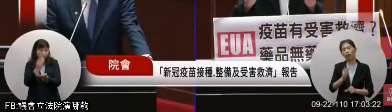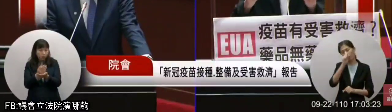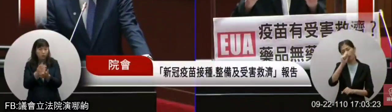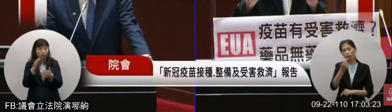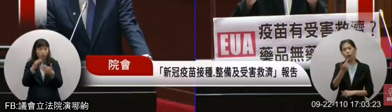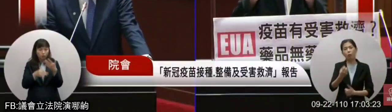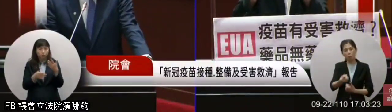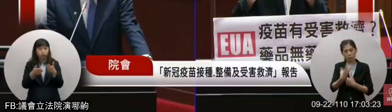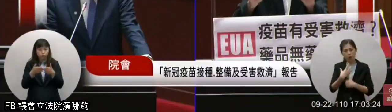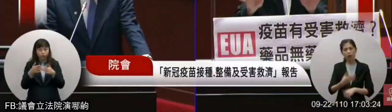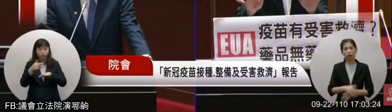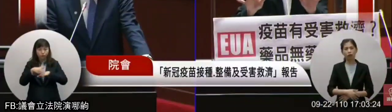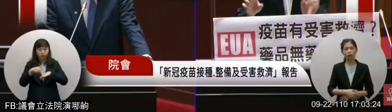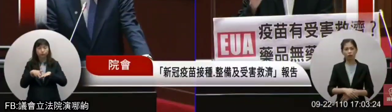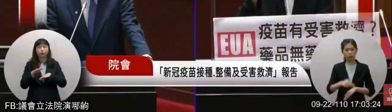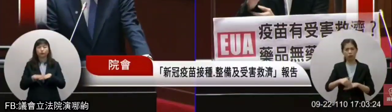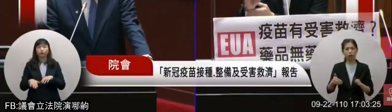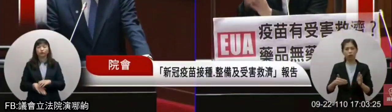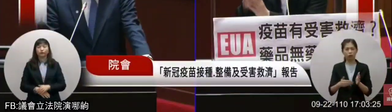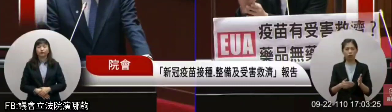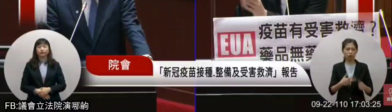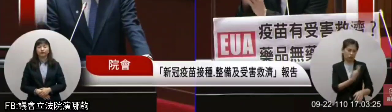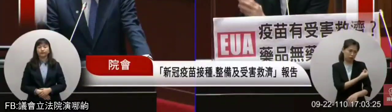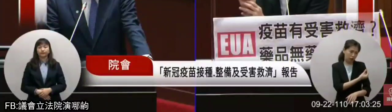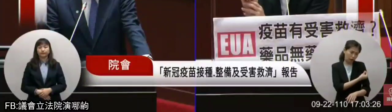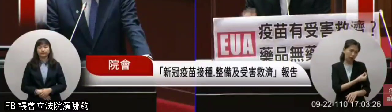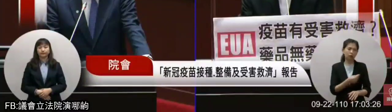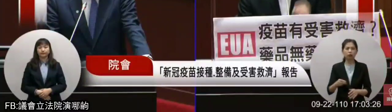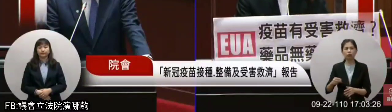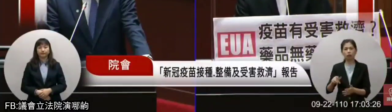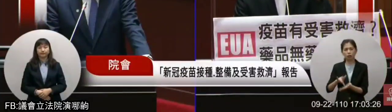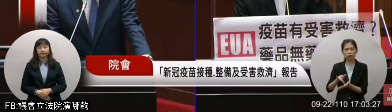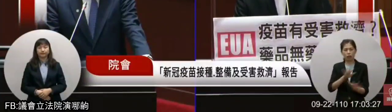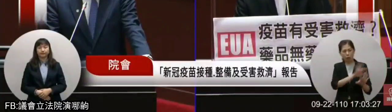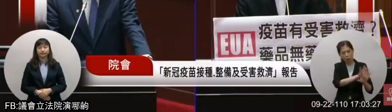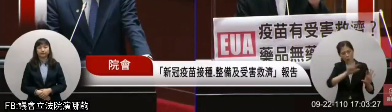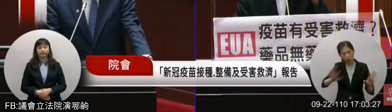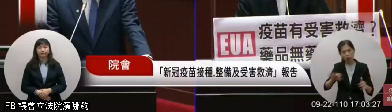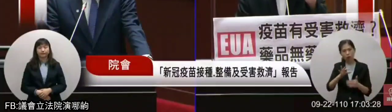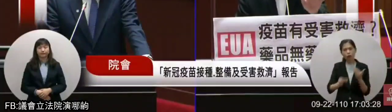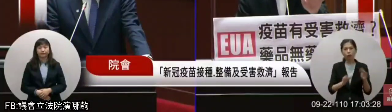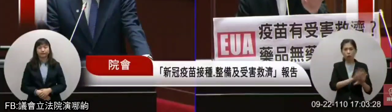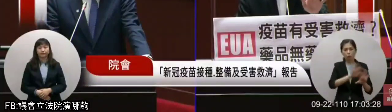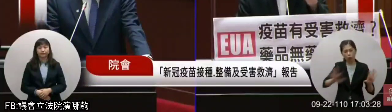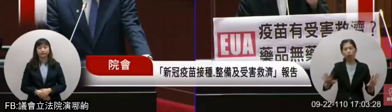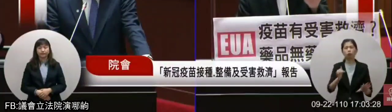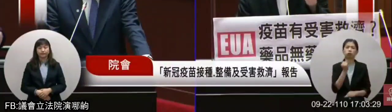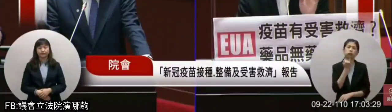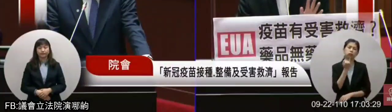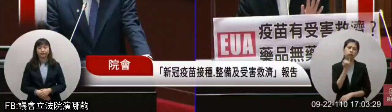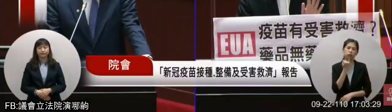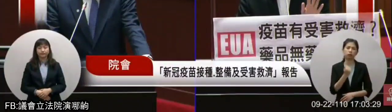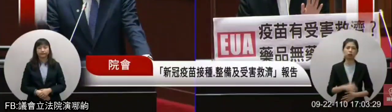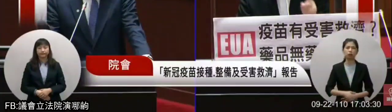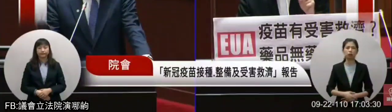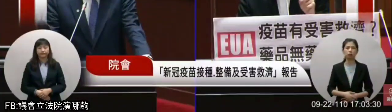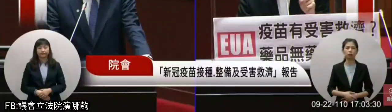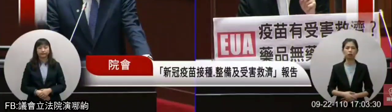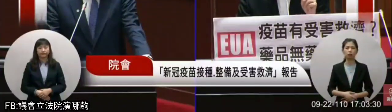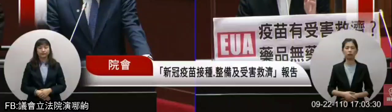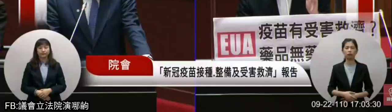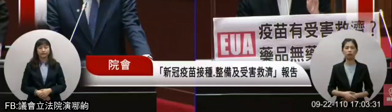为这两个可以比照嘛，疫苗受害救济，然后那个治疗的药物要害救济，